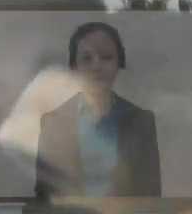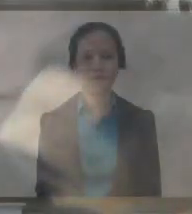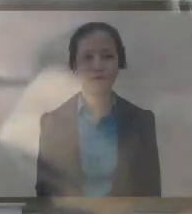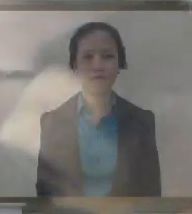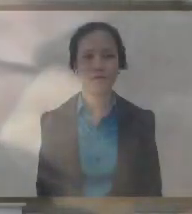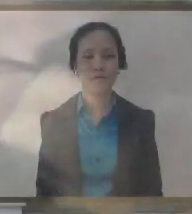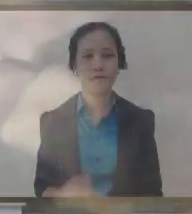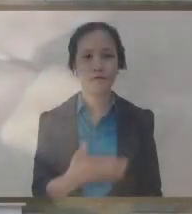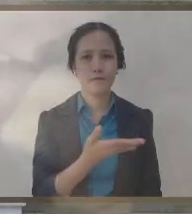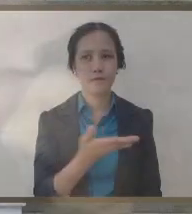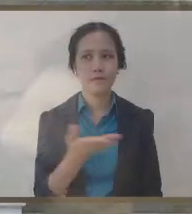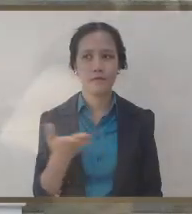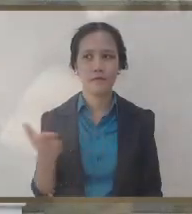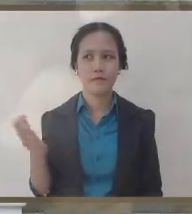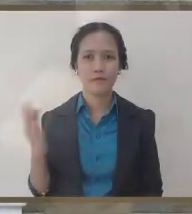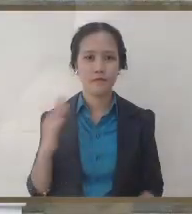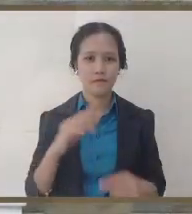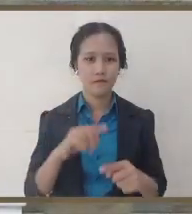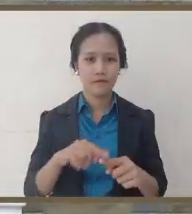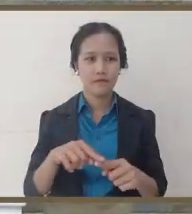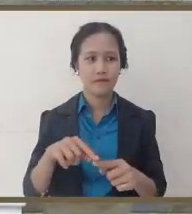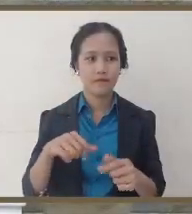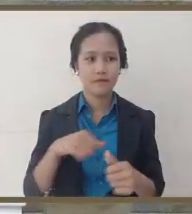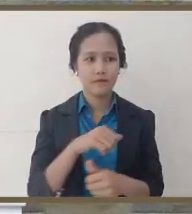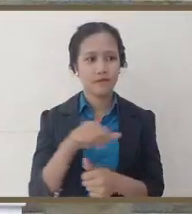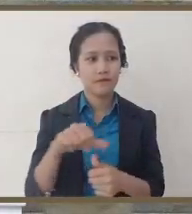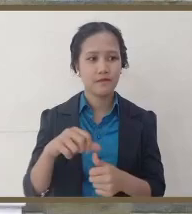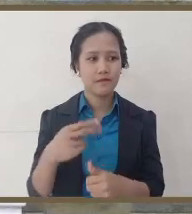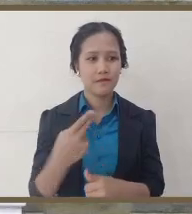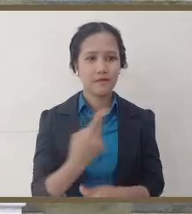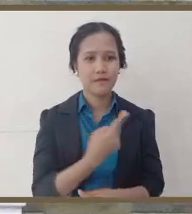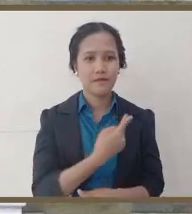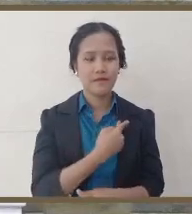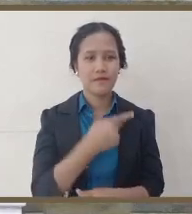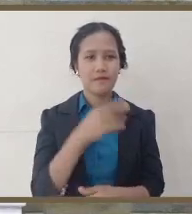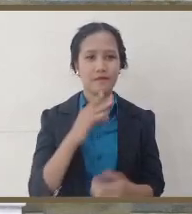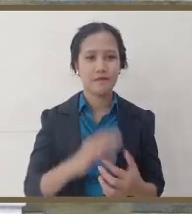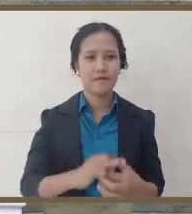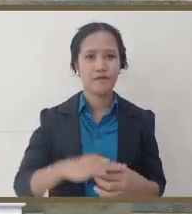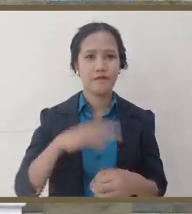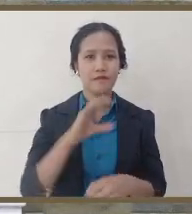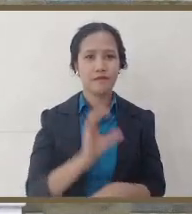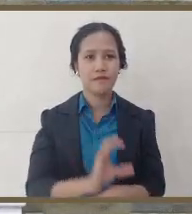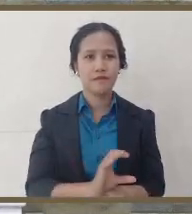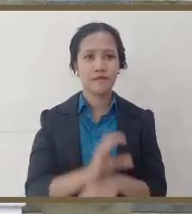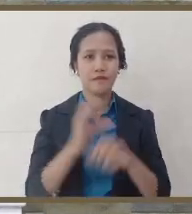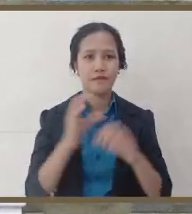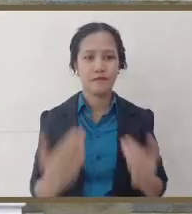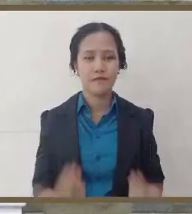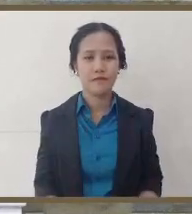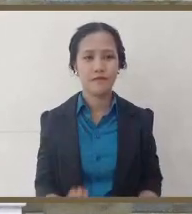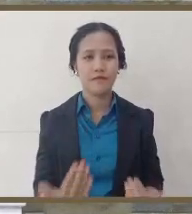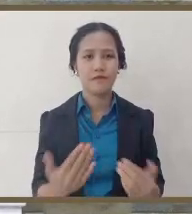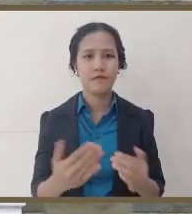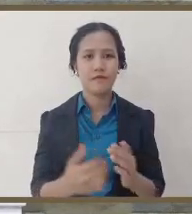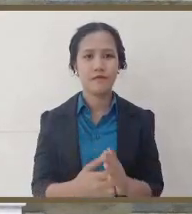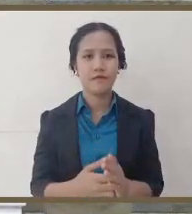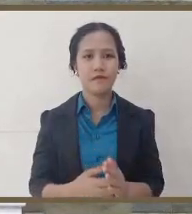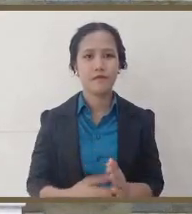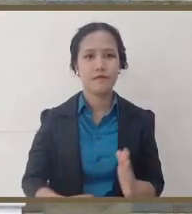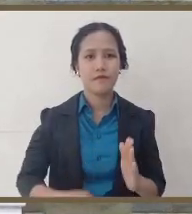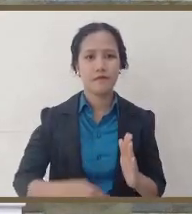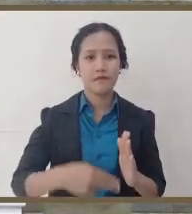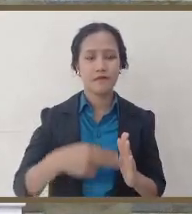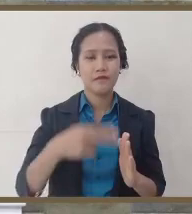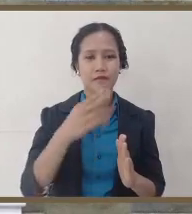Hinamon ang karimlan ng iglesia, ang lakas ng